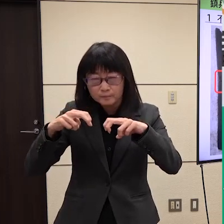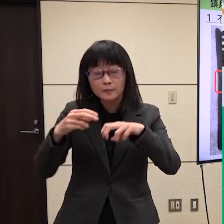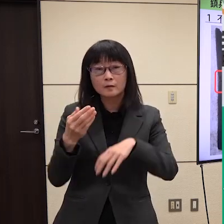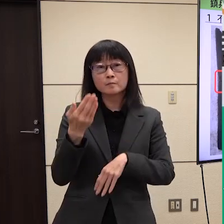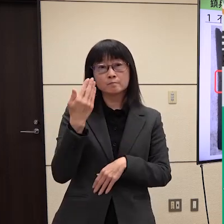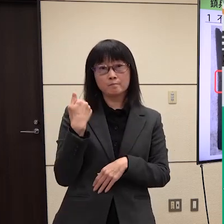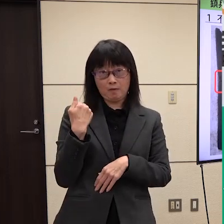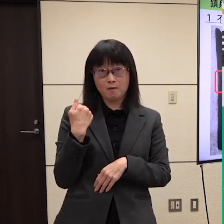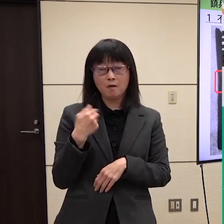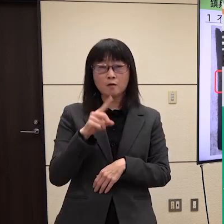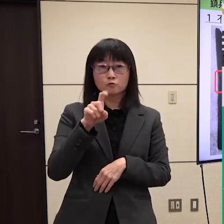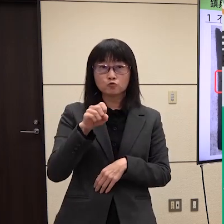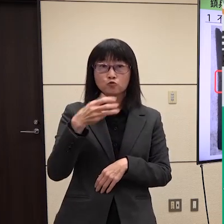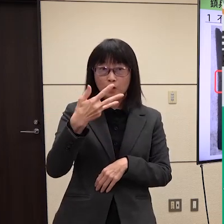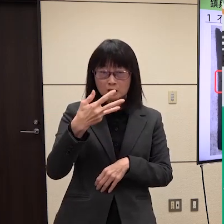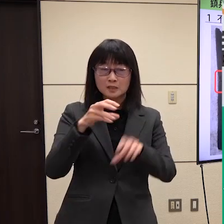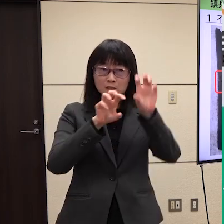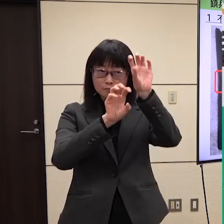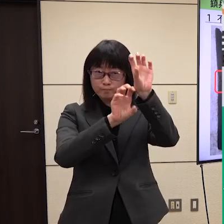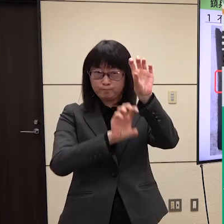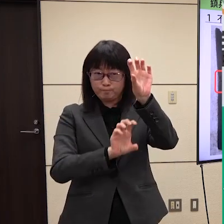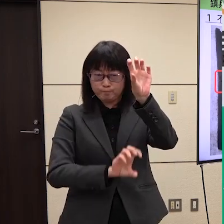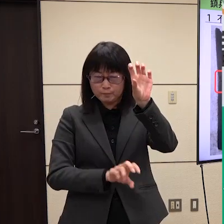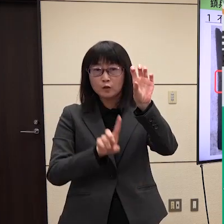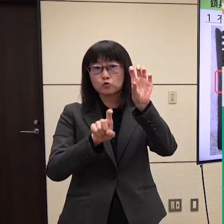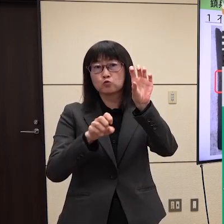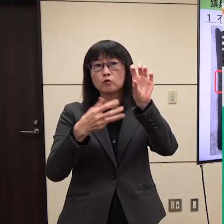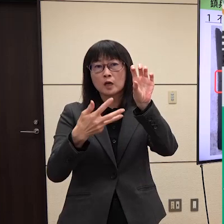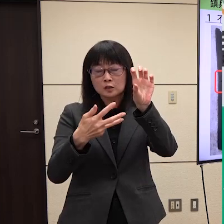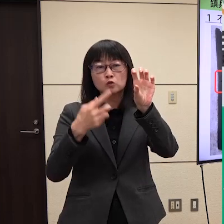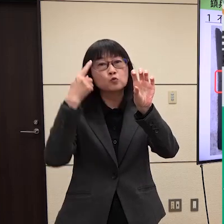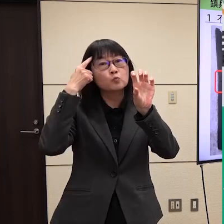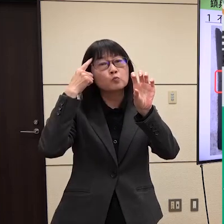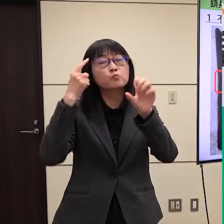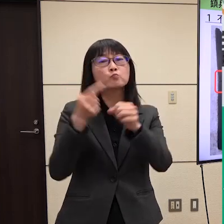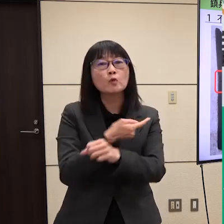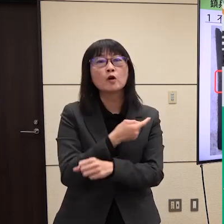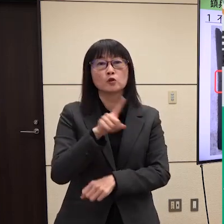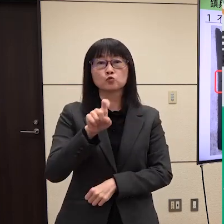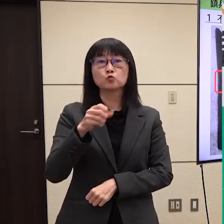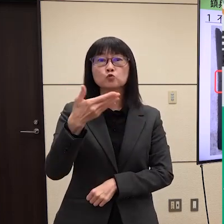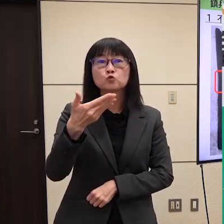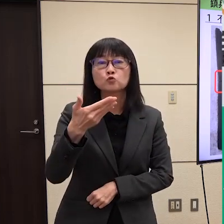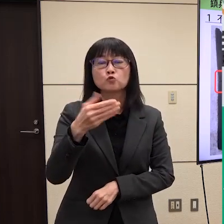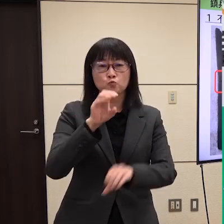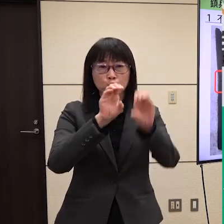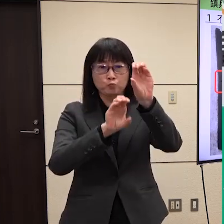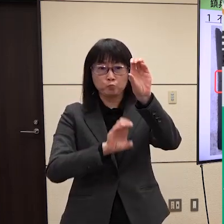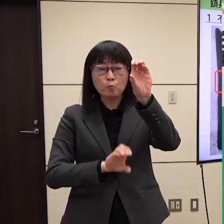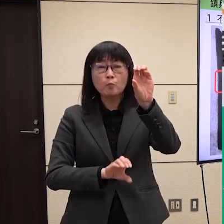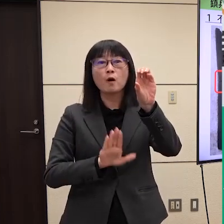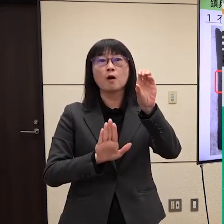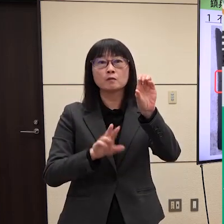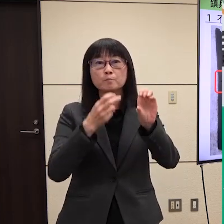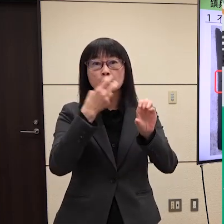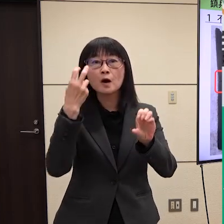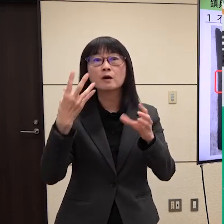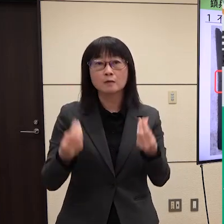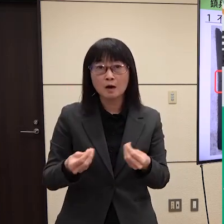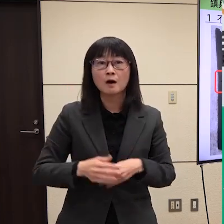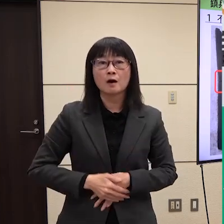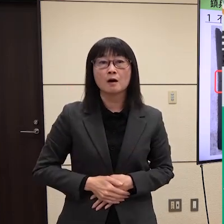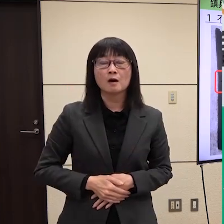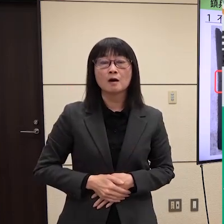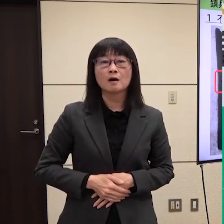字だったと思われてたのが19文字だということが分かりまして、かつ新たに6つの文